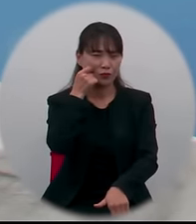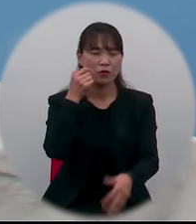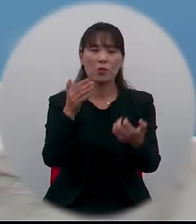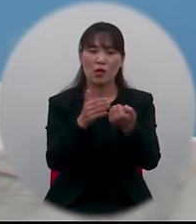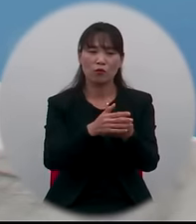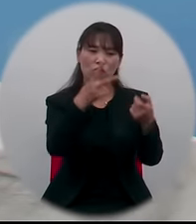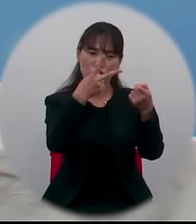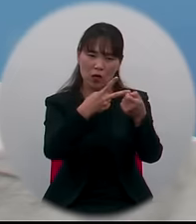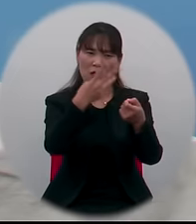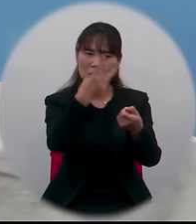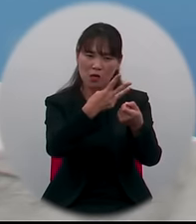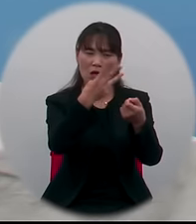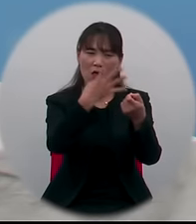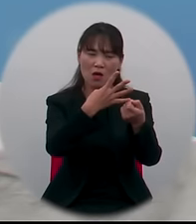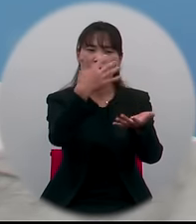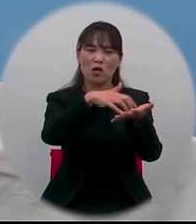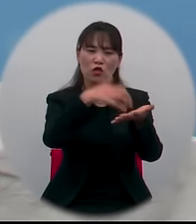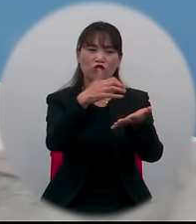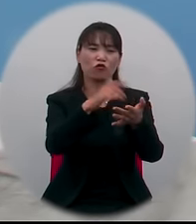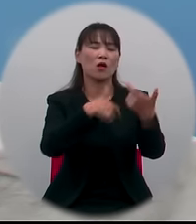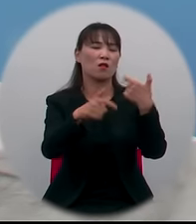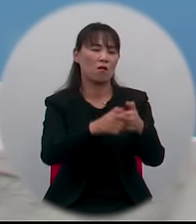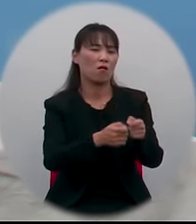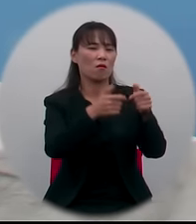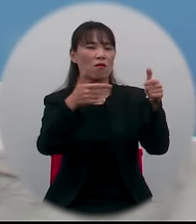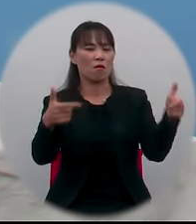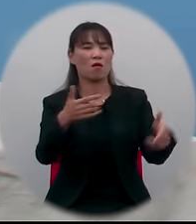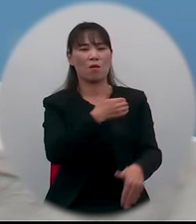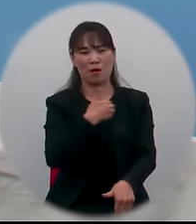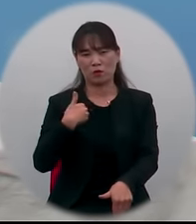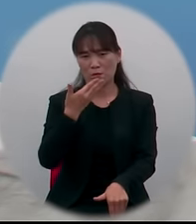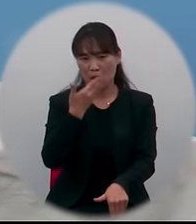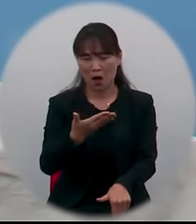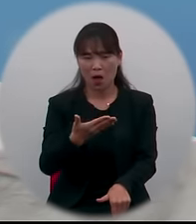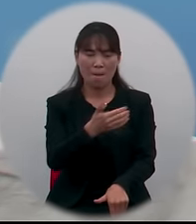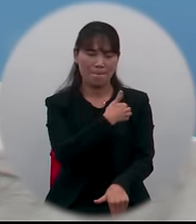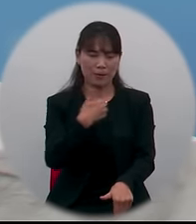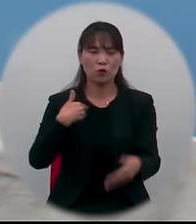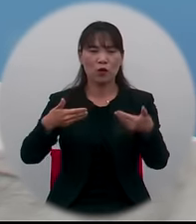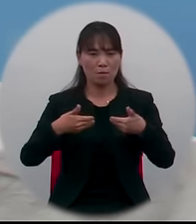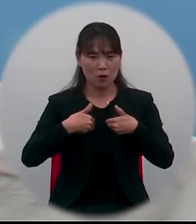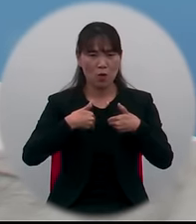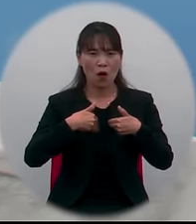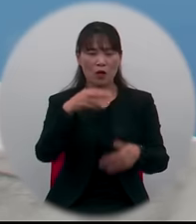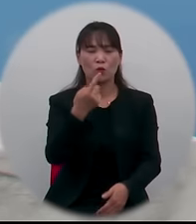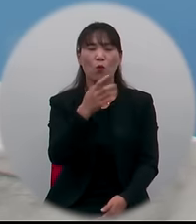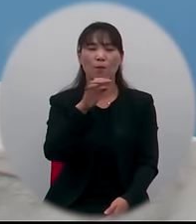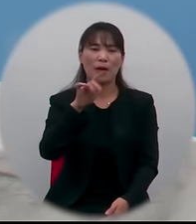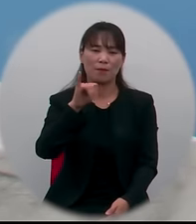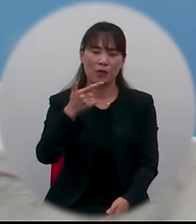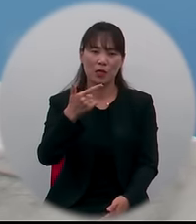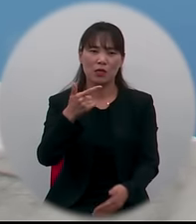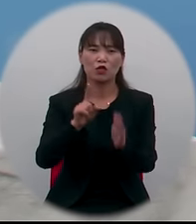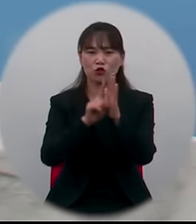이제는 두 개 봐야지 세 개 봐야지 열 개 봐야지 만족이 돼요 그래서 만족이 필요한 도파민 수치가 증가를